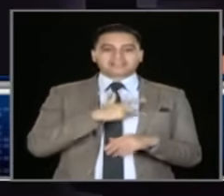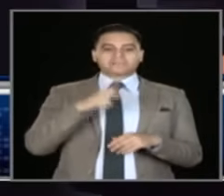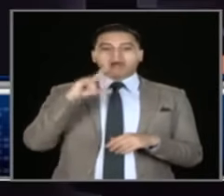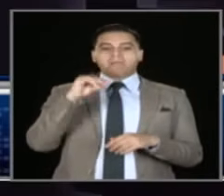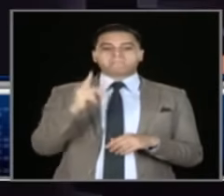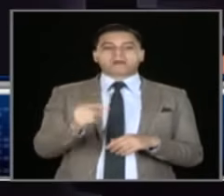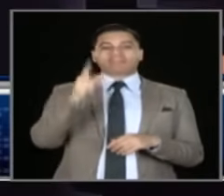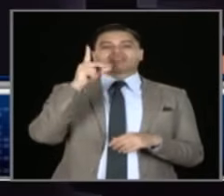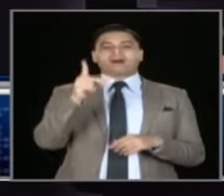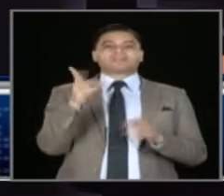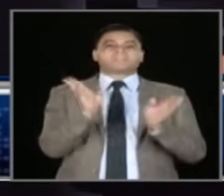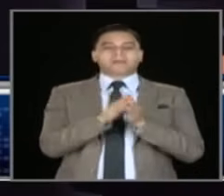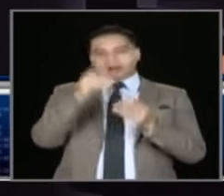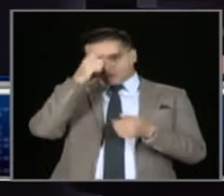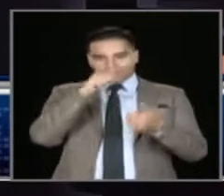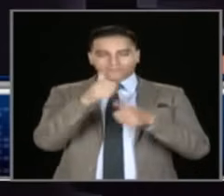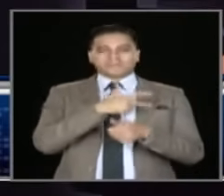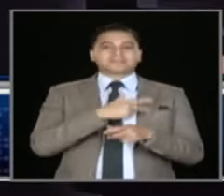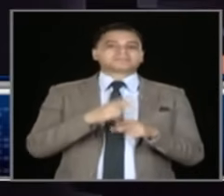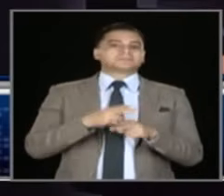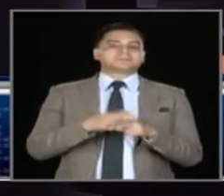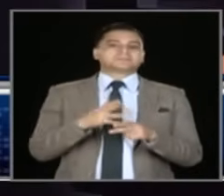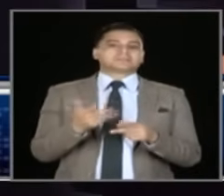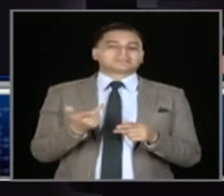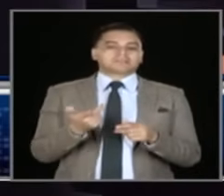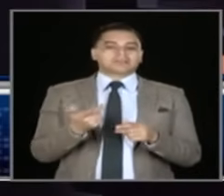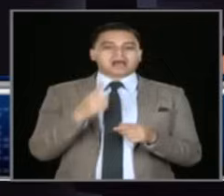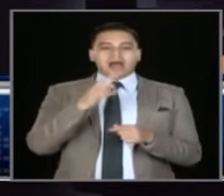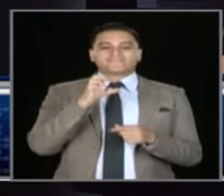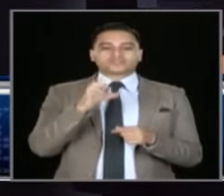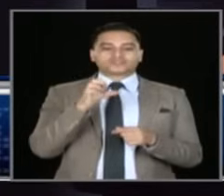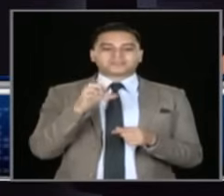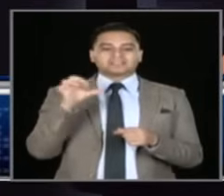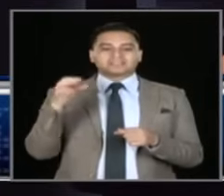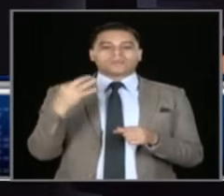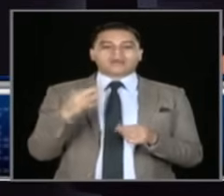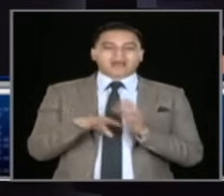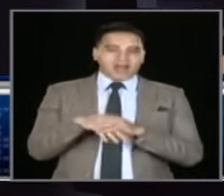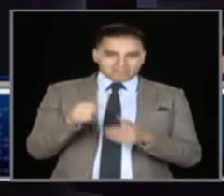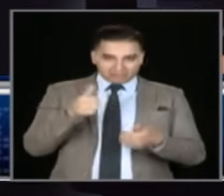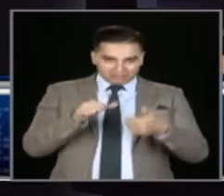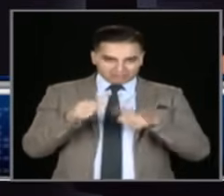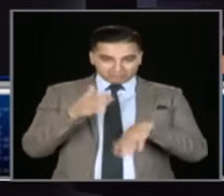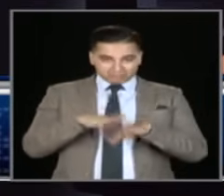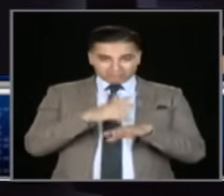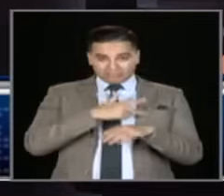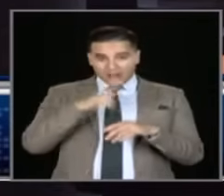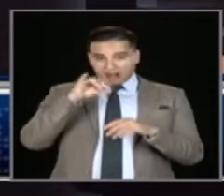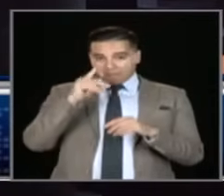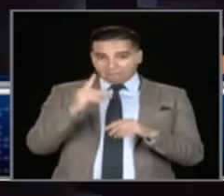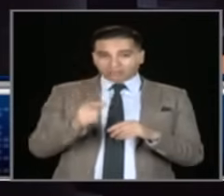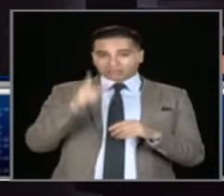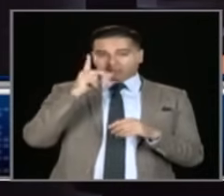1839، هدفها معالجة المطاط الخام والصناعي